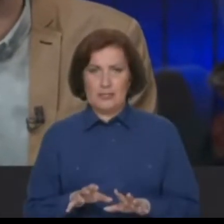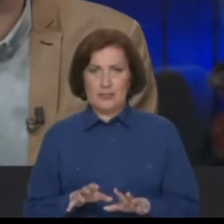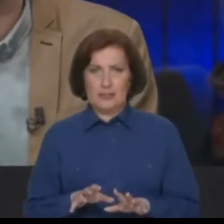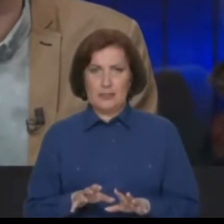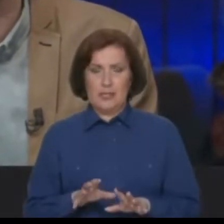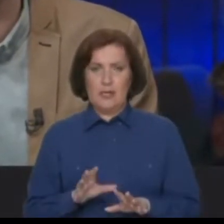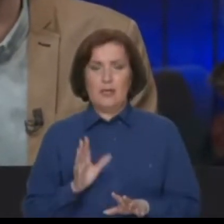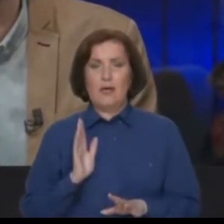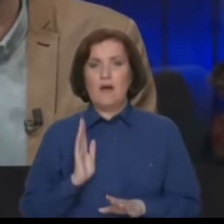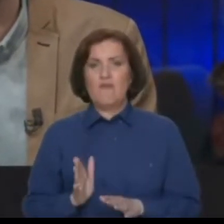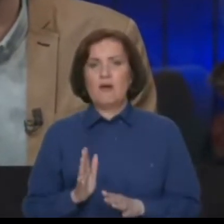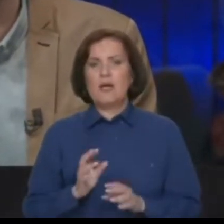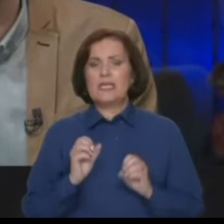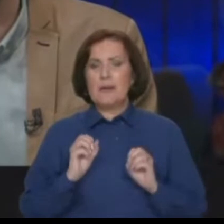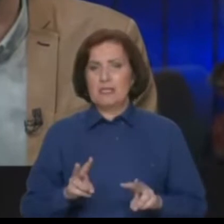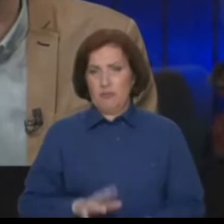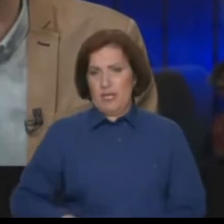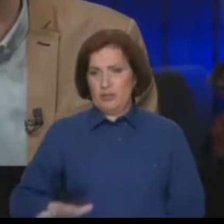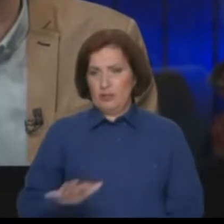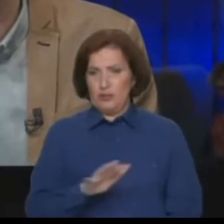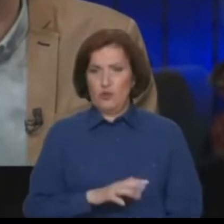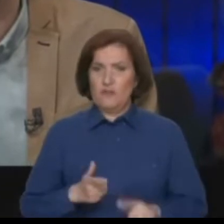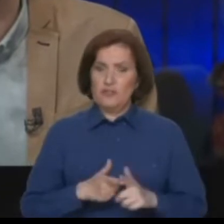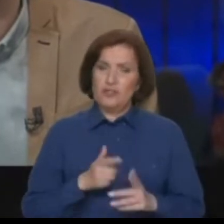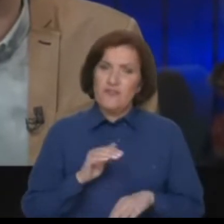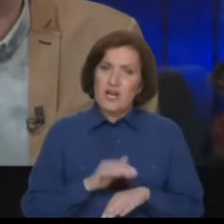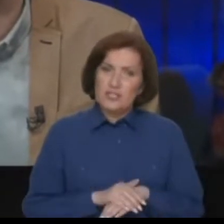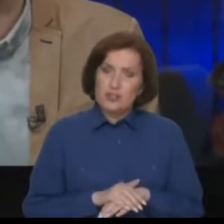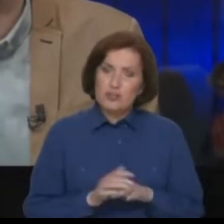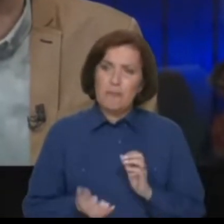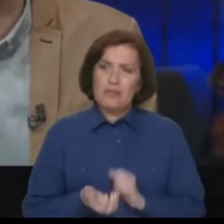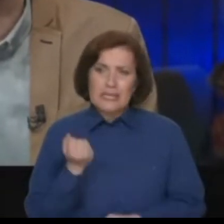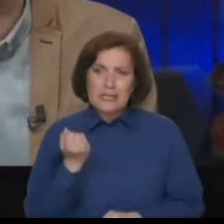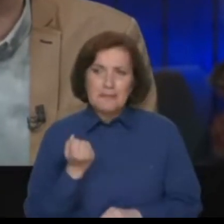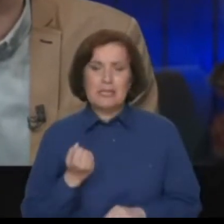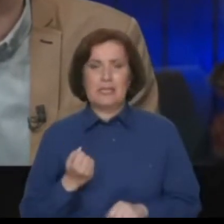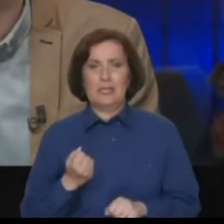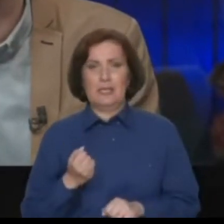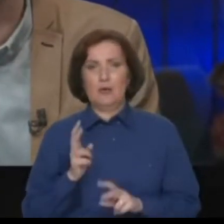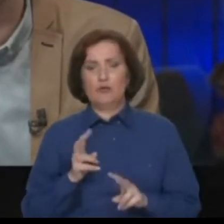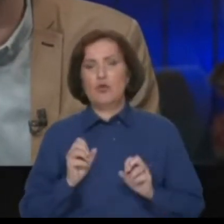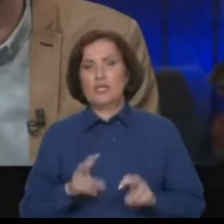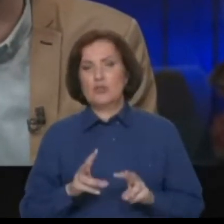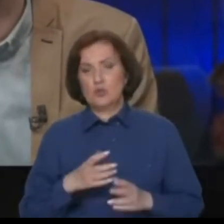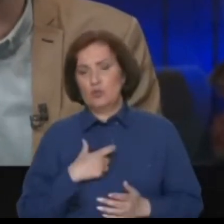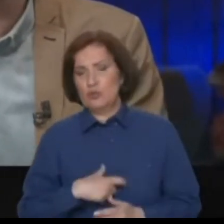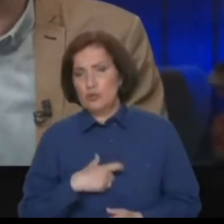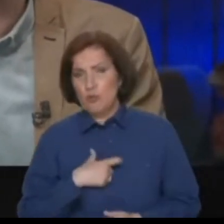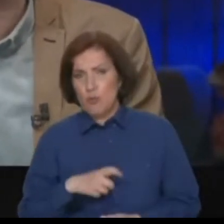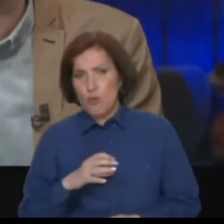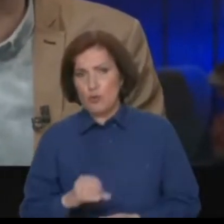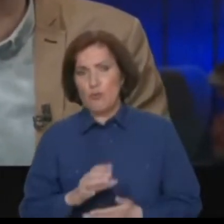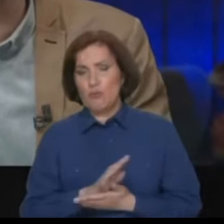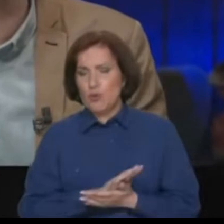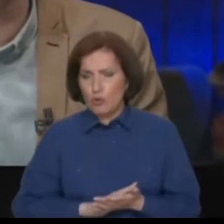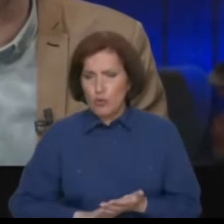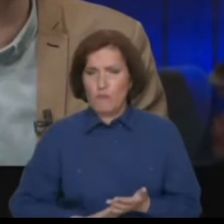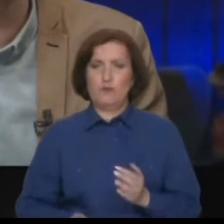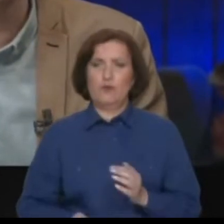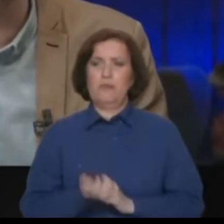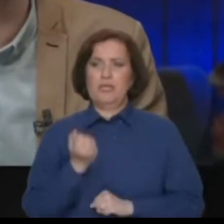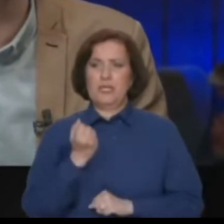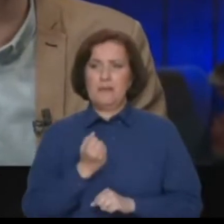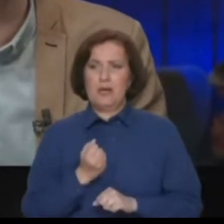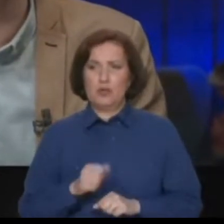в потенційно небезпечній зоні? Чи фактично підтримки такої для тих, хто, ризикуючи собою, продовжує